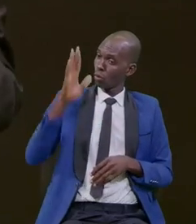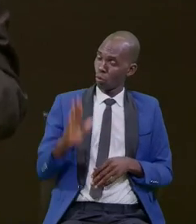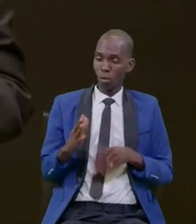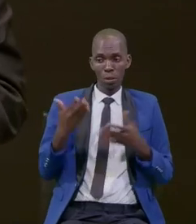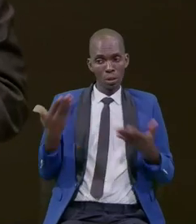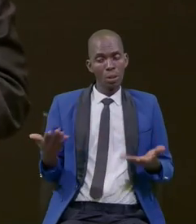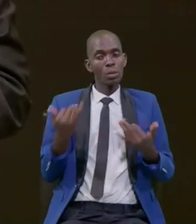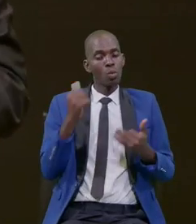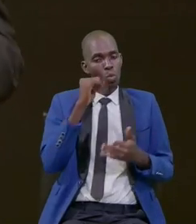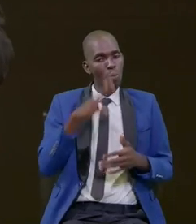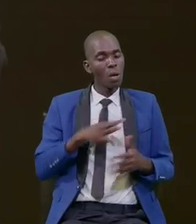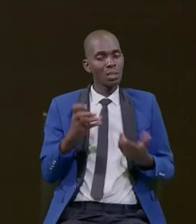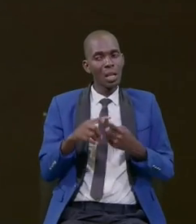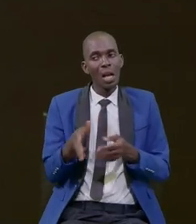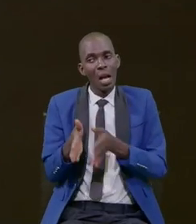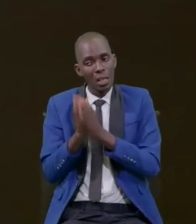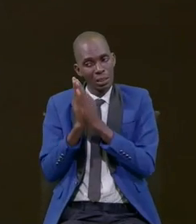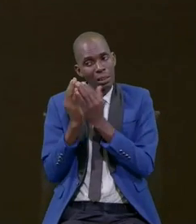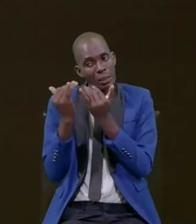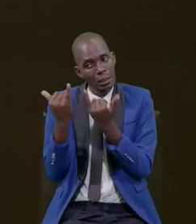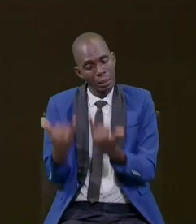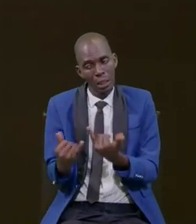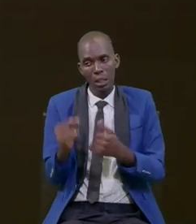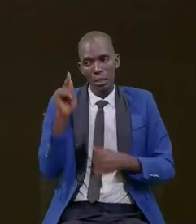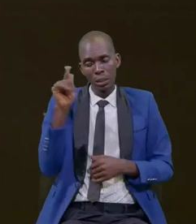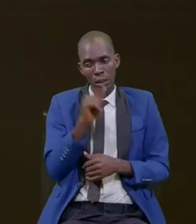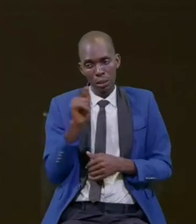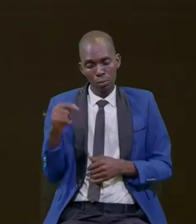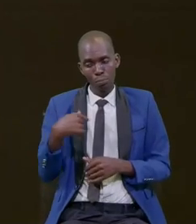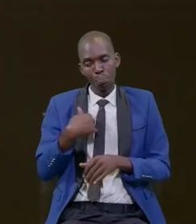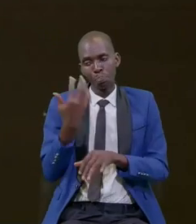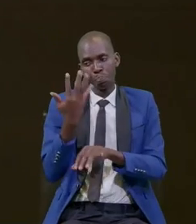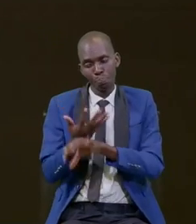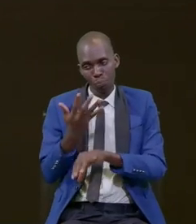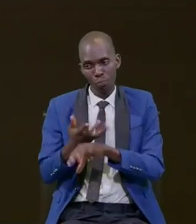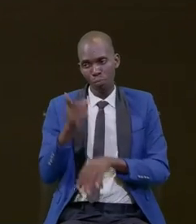la multitude du pays. Et maintenant, je vous prie,